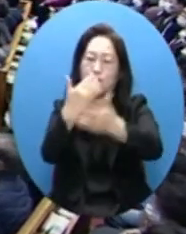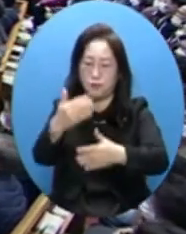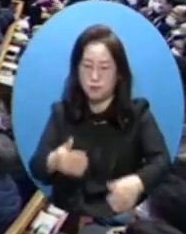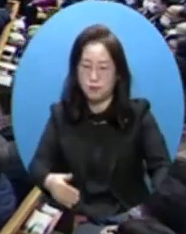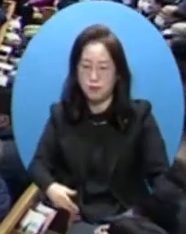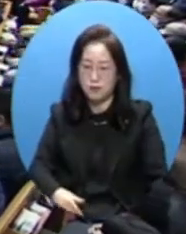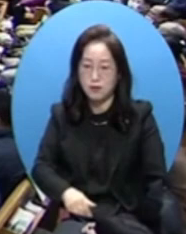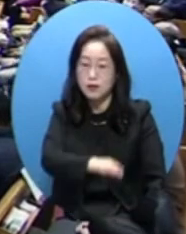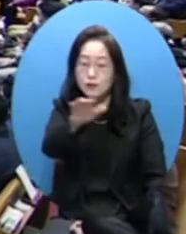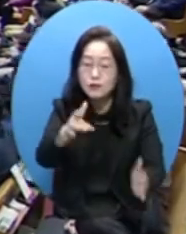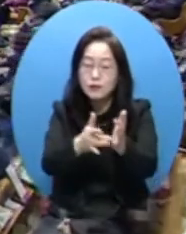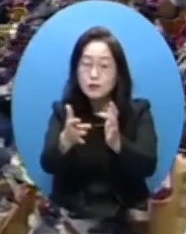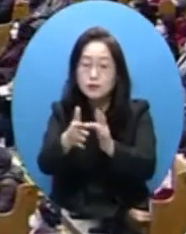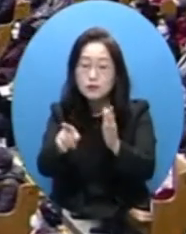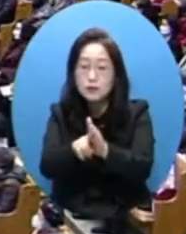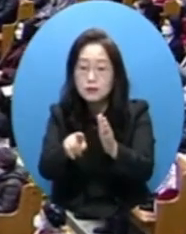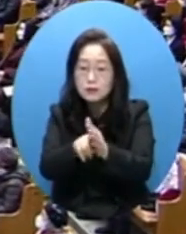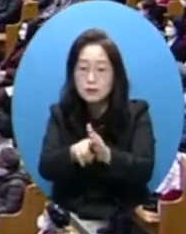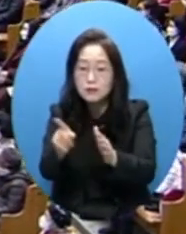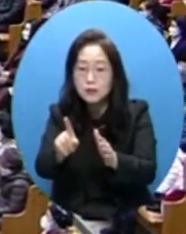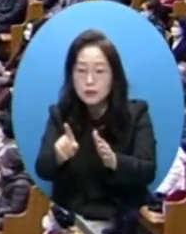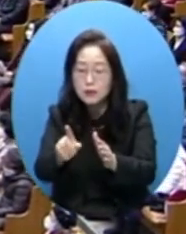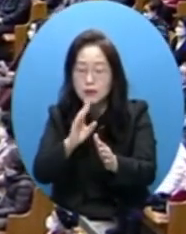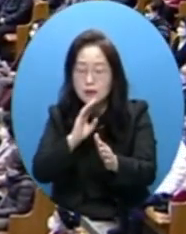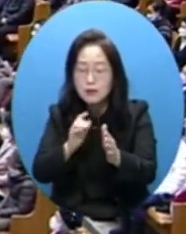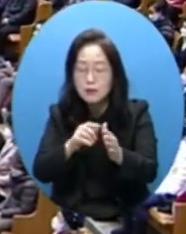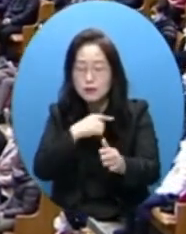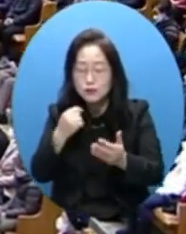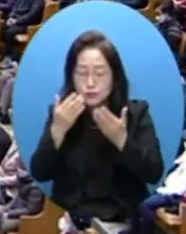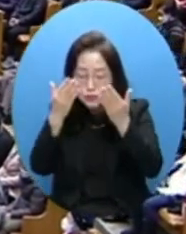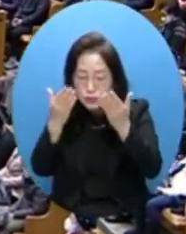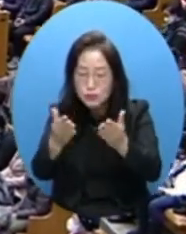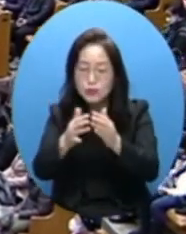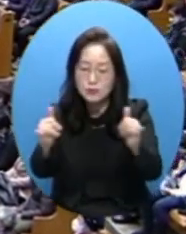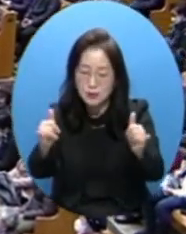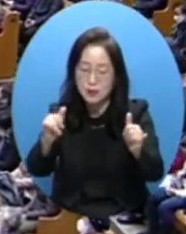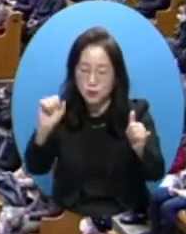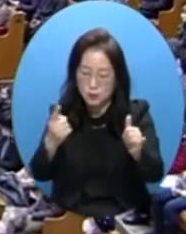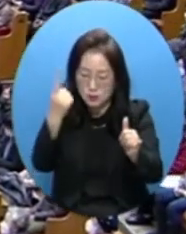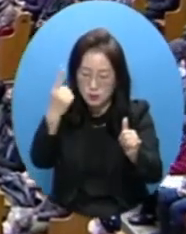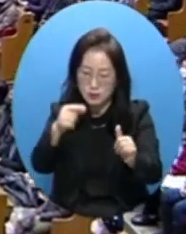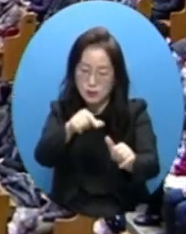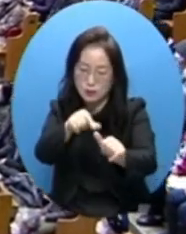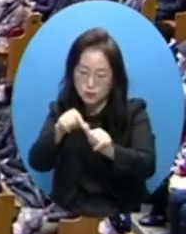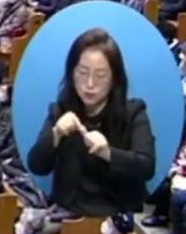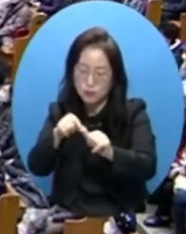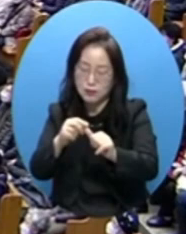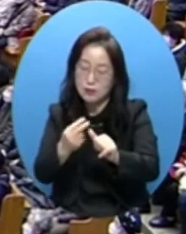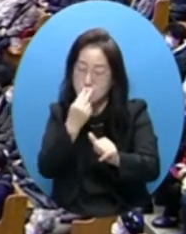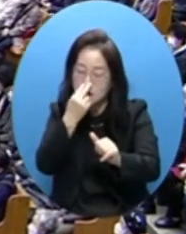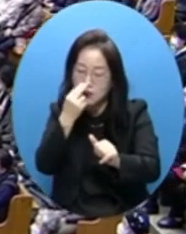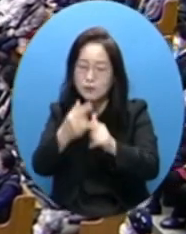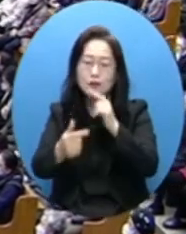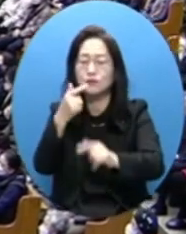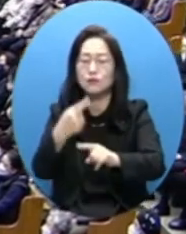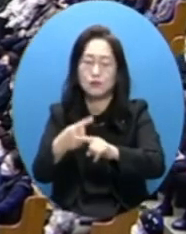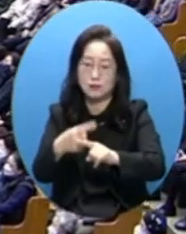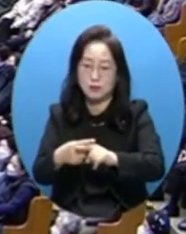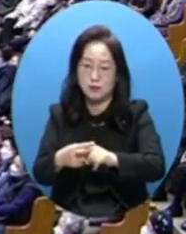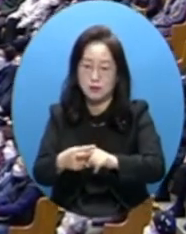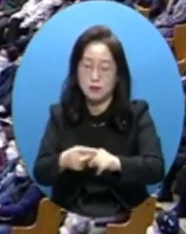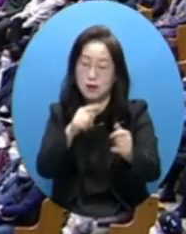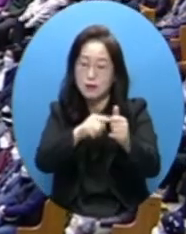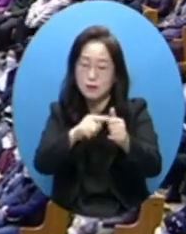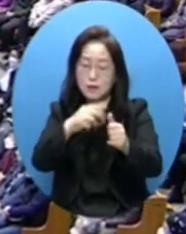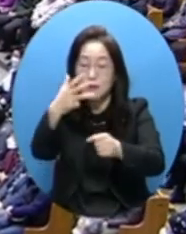피에 도단한 인류 구원의 생명나무인 것입니다. 폴리카 감독은 86평생 내가